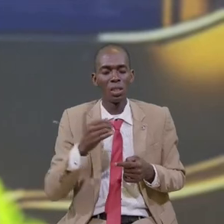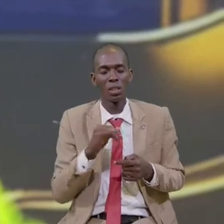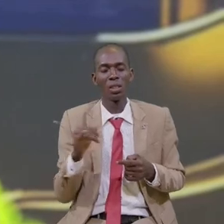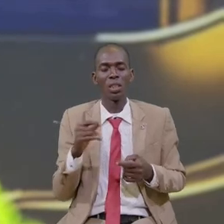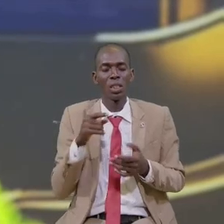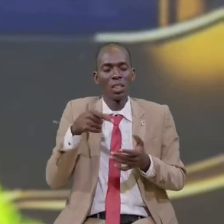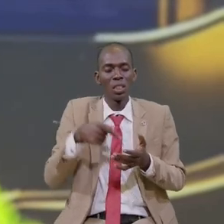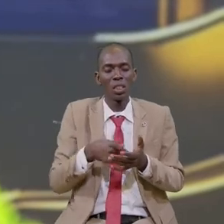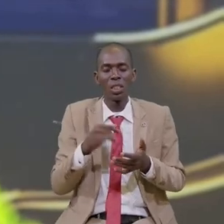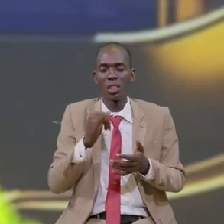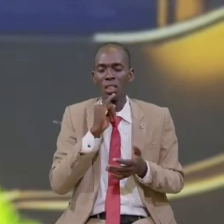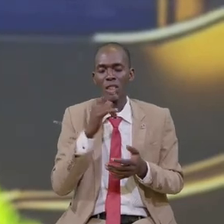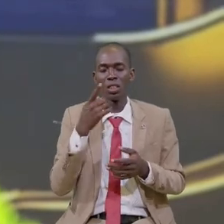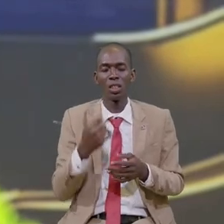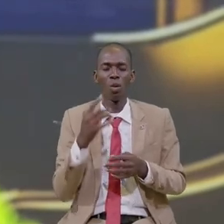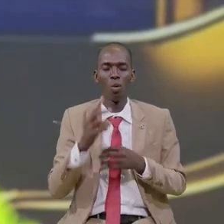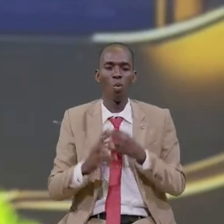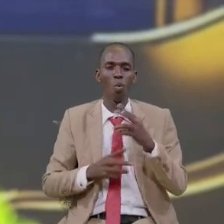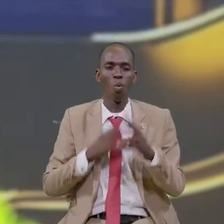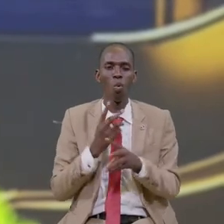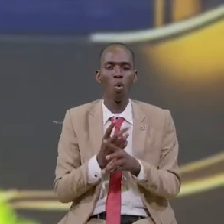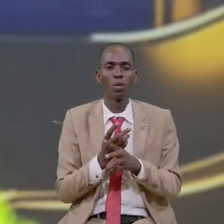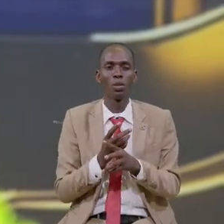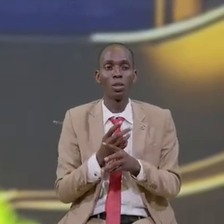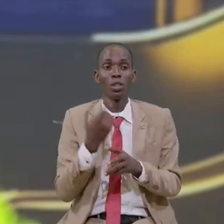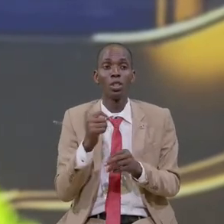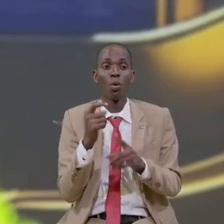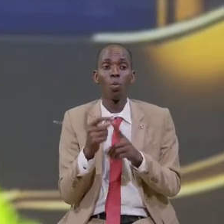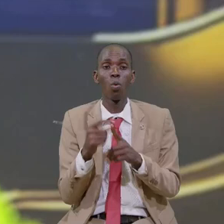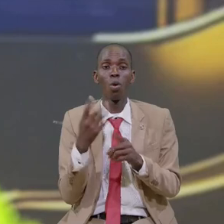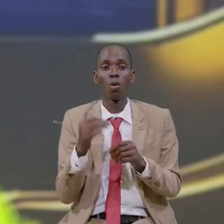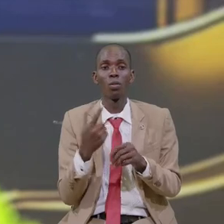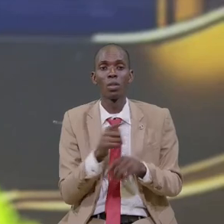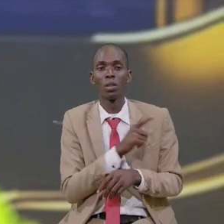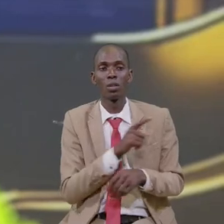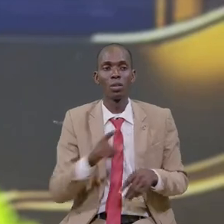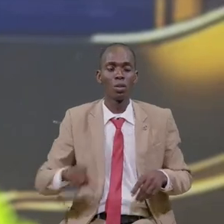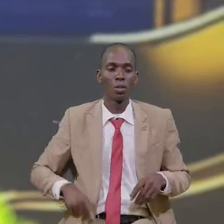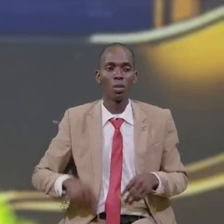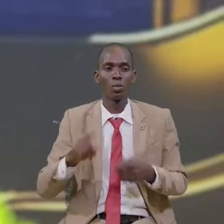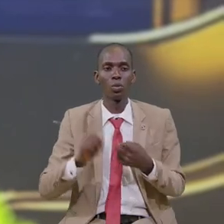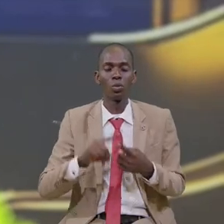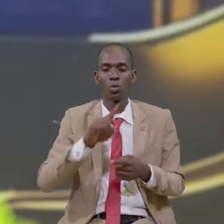que l'Éternel adresse à Zorobabel.